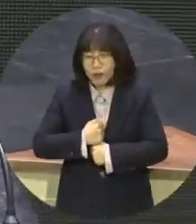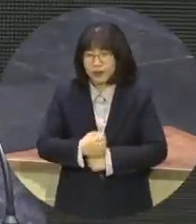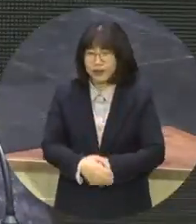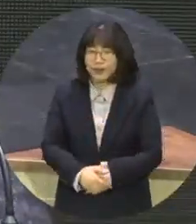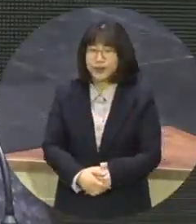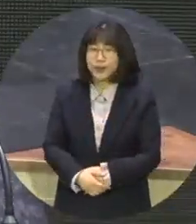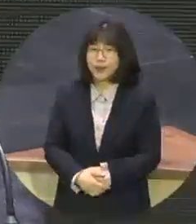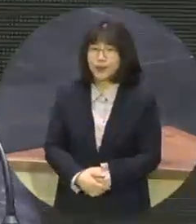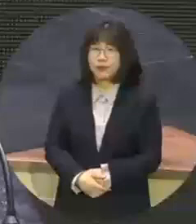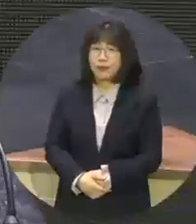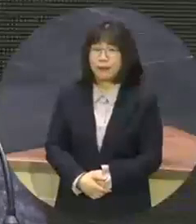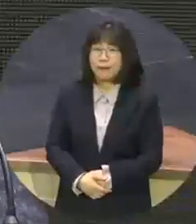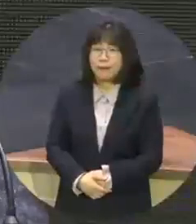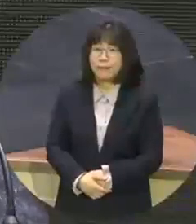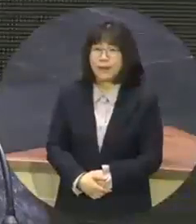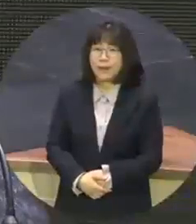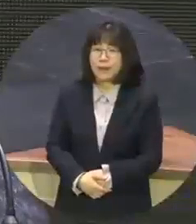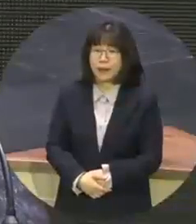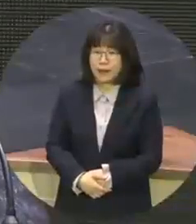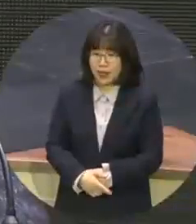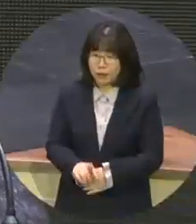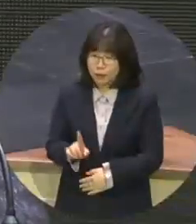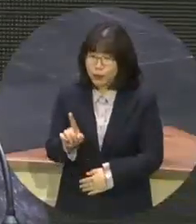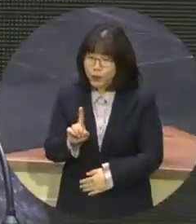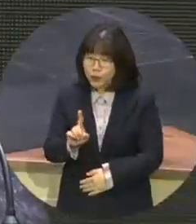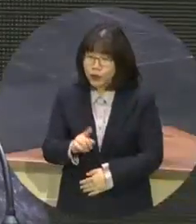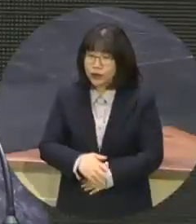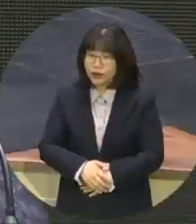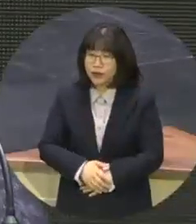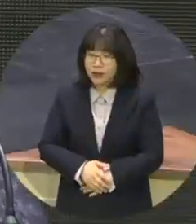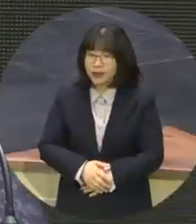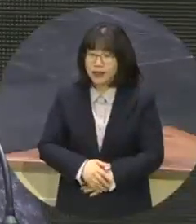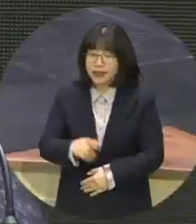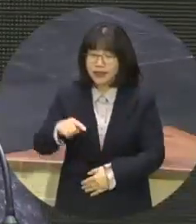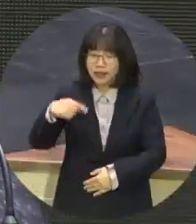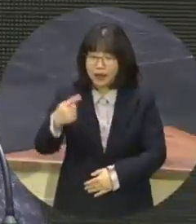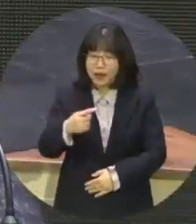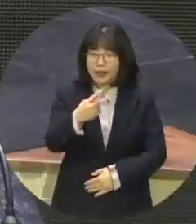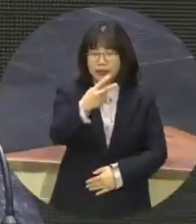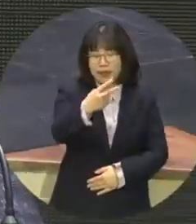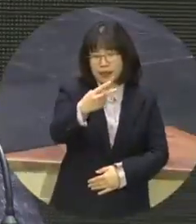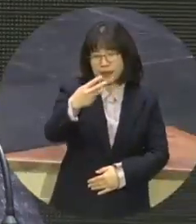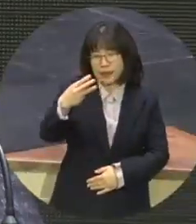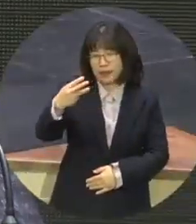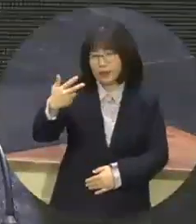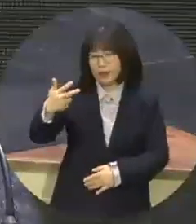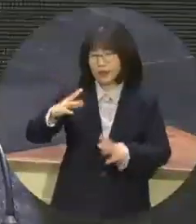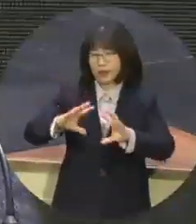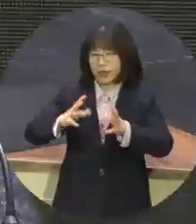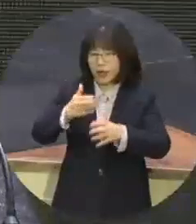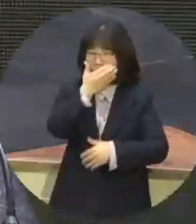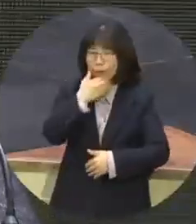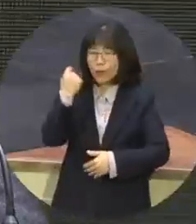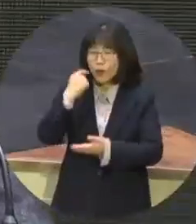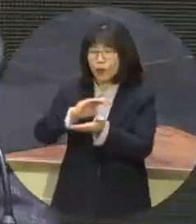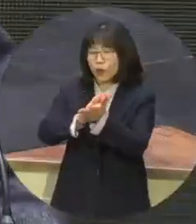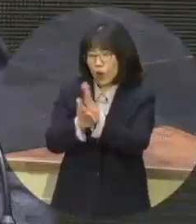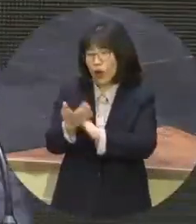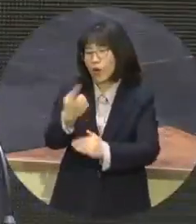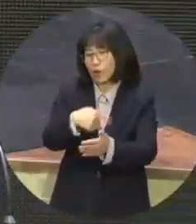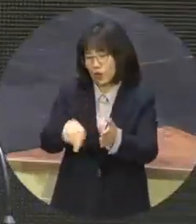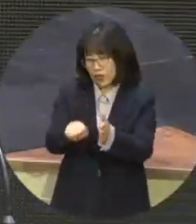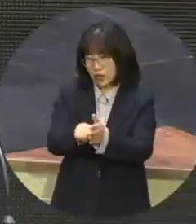영적으로. 그래서, 뭐 하자는 얘기냐? 237 나라 복음화. 여기에 우리가